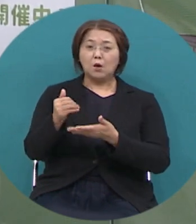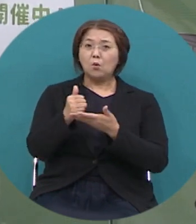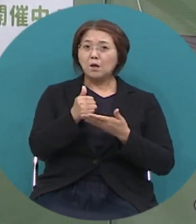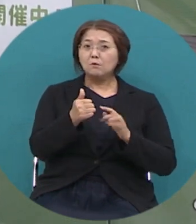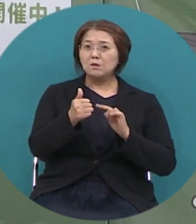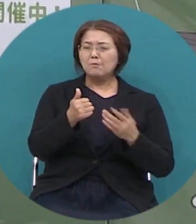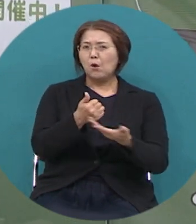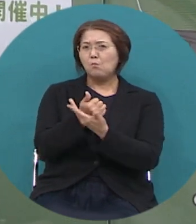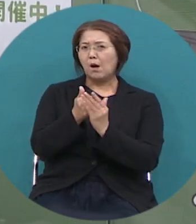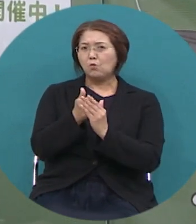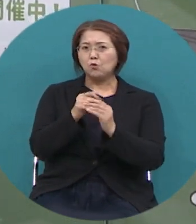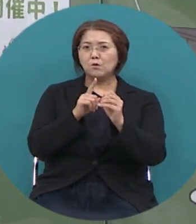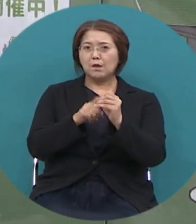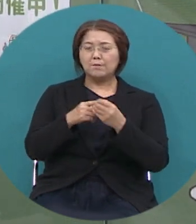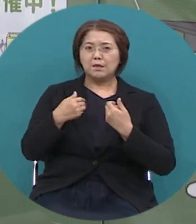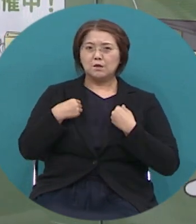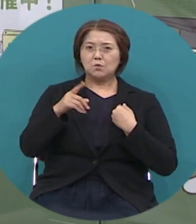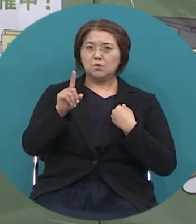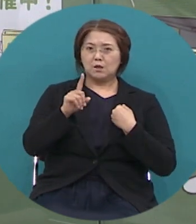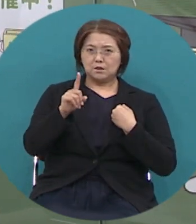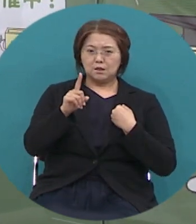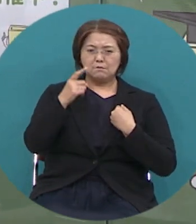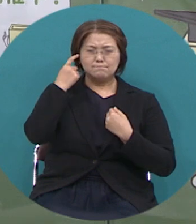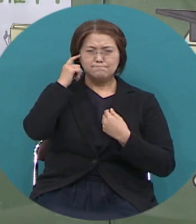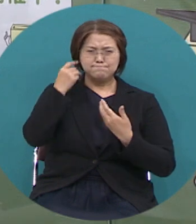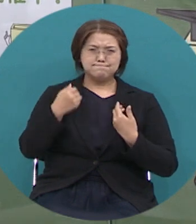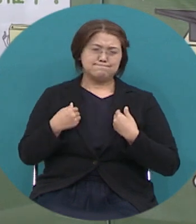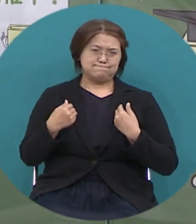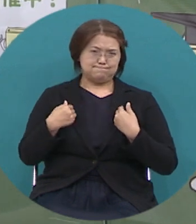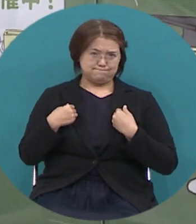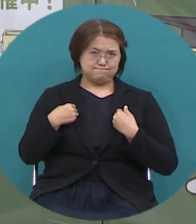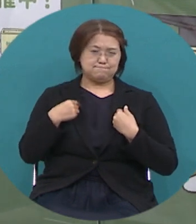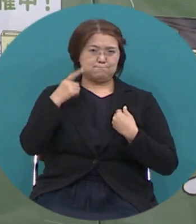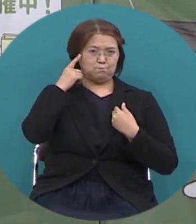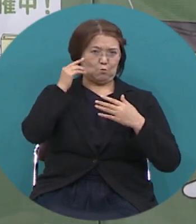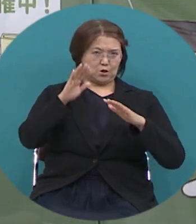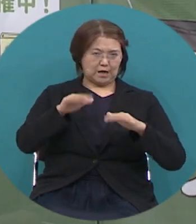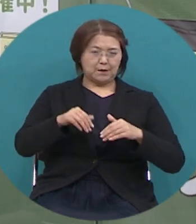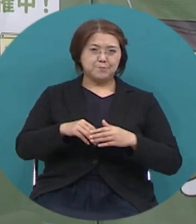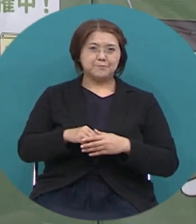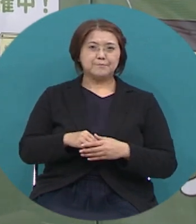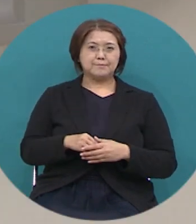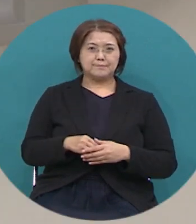を守るために何をしなきゃいけないのか考えておかないとなと思いました。